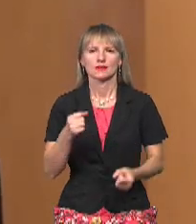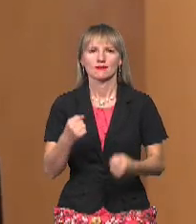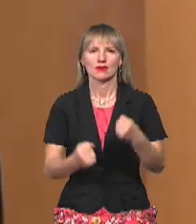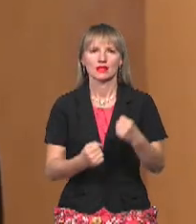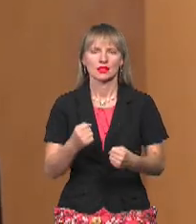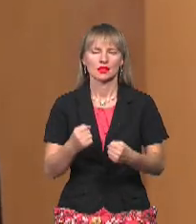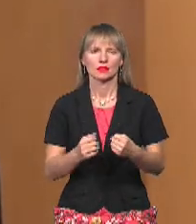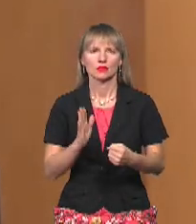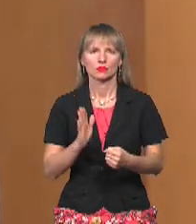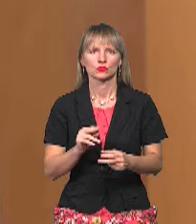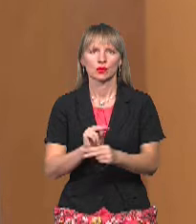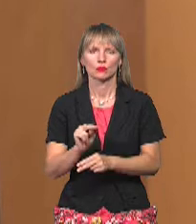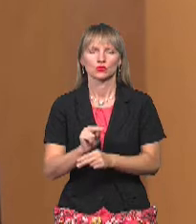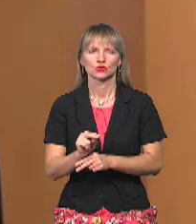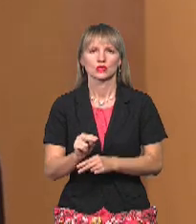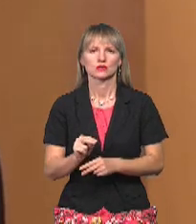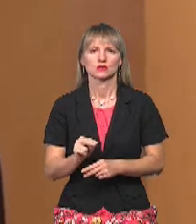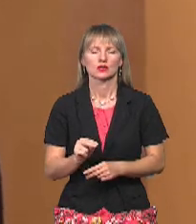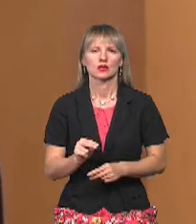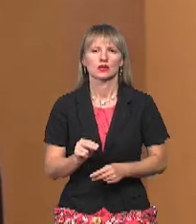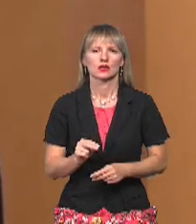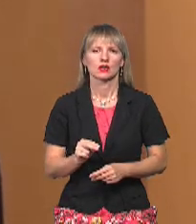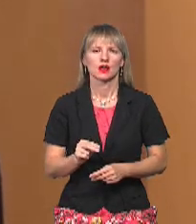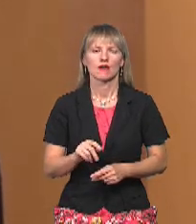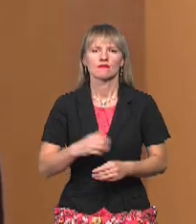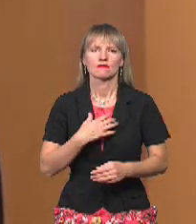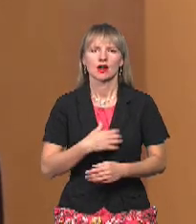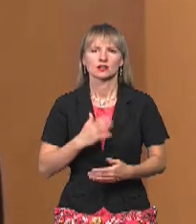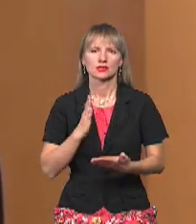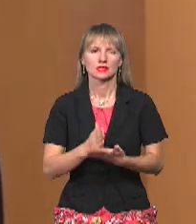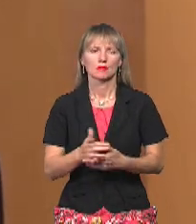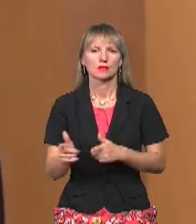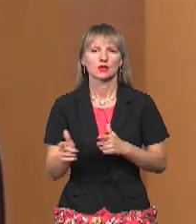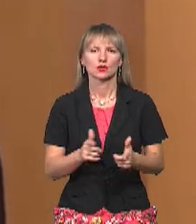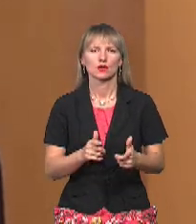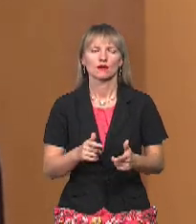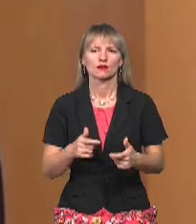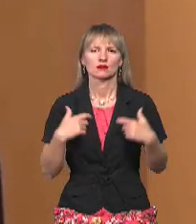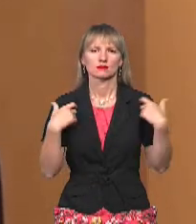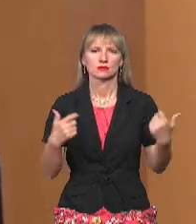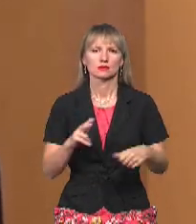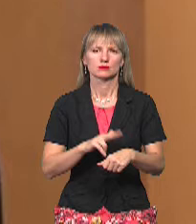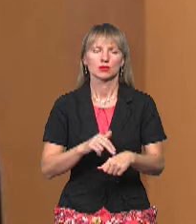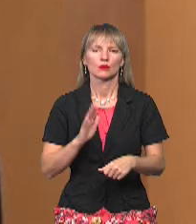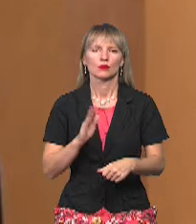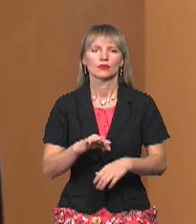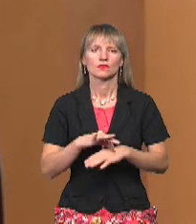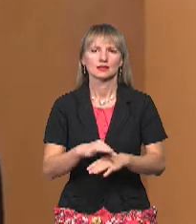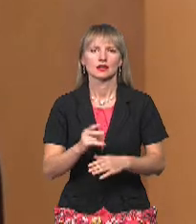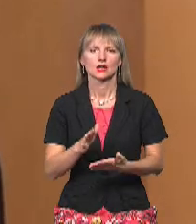автотранспортом. Основний напрямок підготовки дільничних інспекторів, які по одному будуть нести